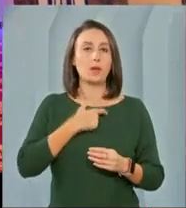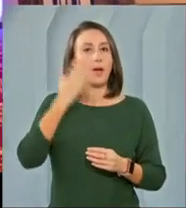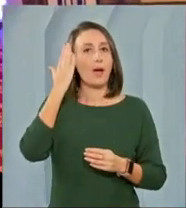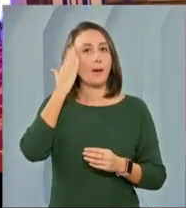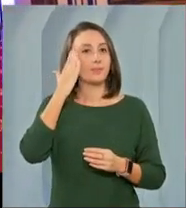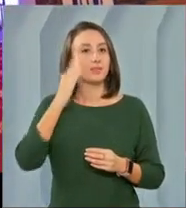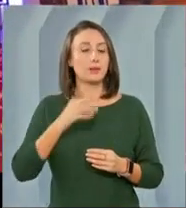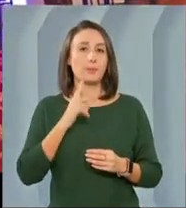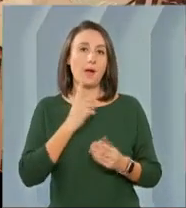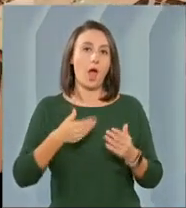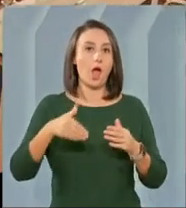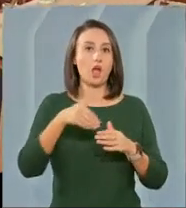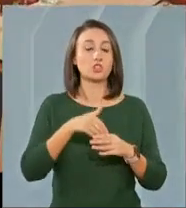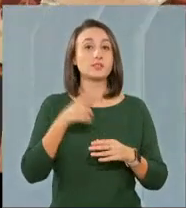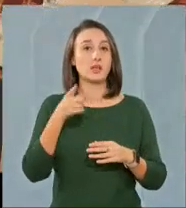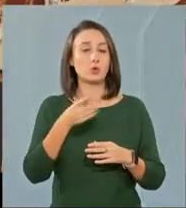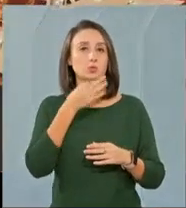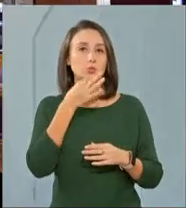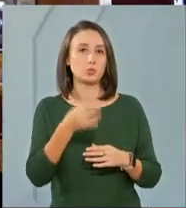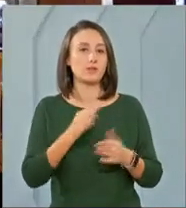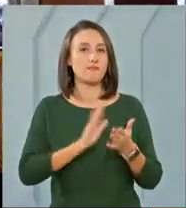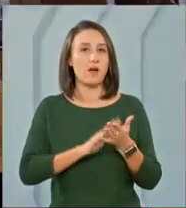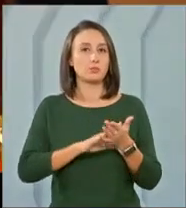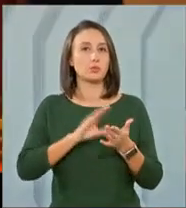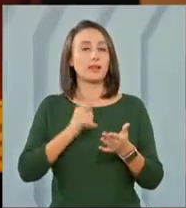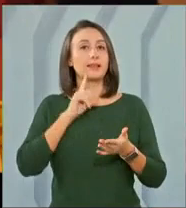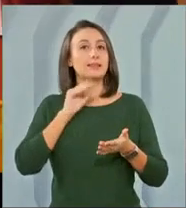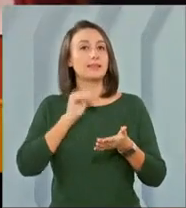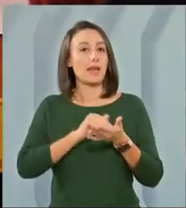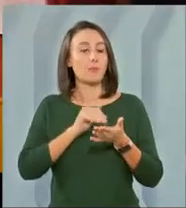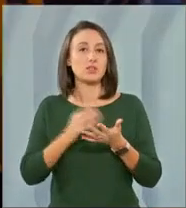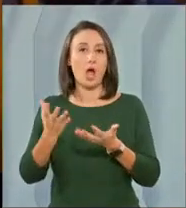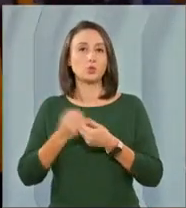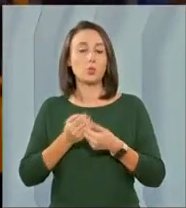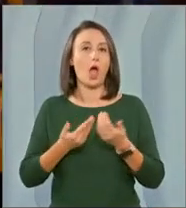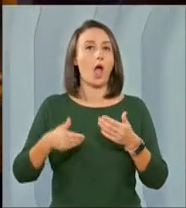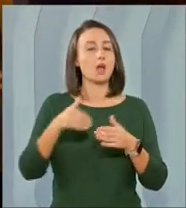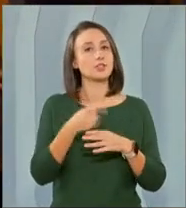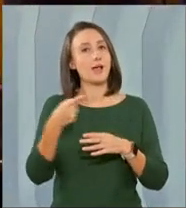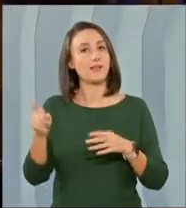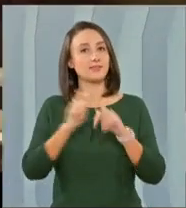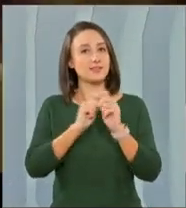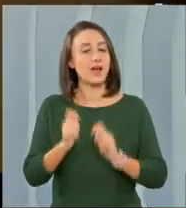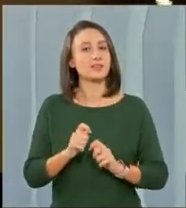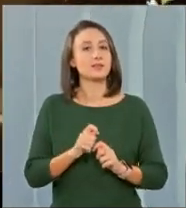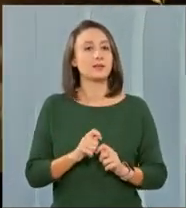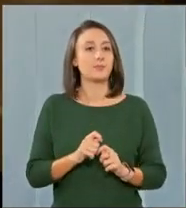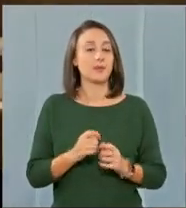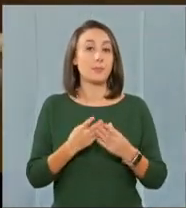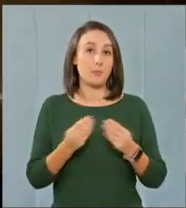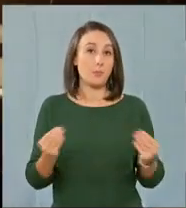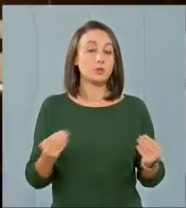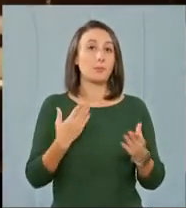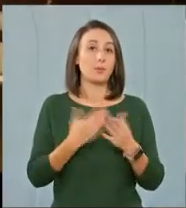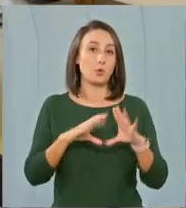de personal și ei au ținut să precizeze faptul că sunt nevoiți să aducă personal din alte țări, cum ar fi Sri Lanka sau Bangladesh, pentru